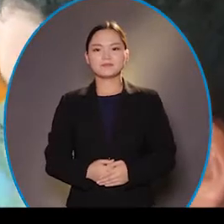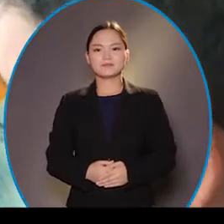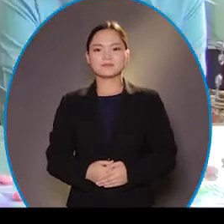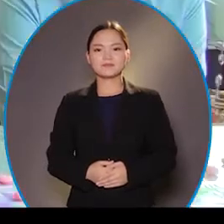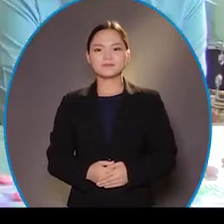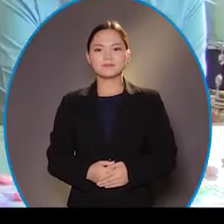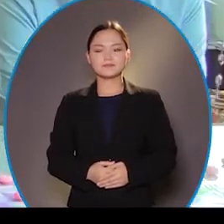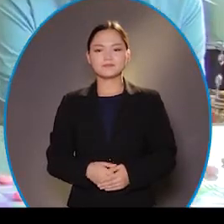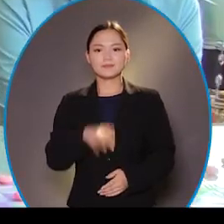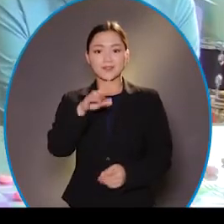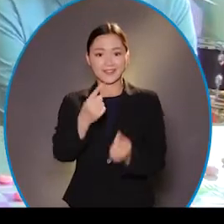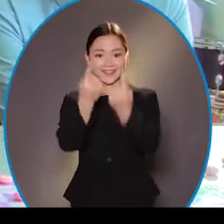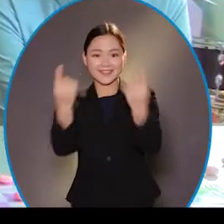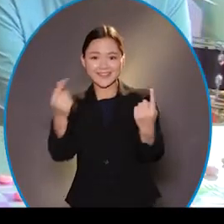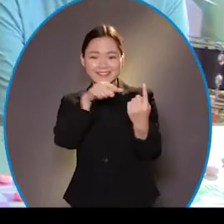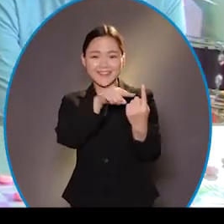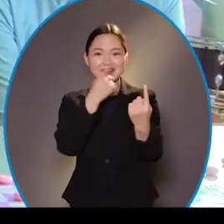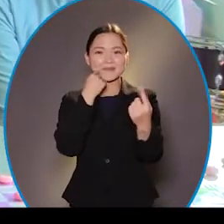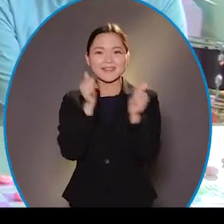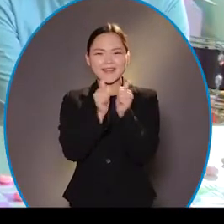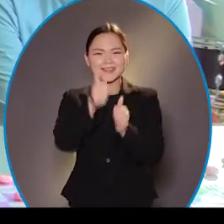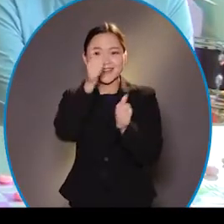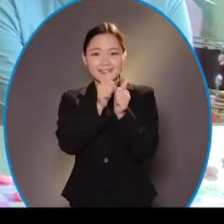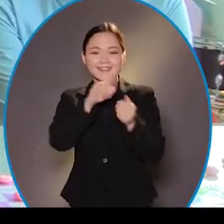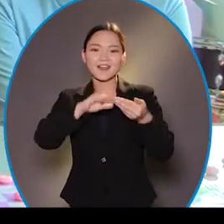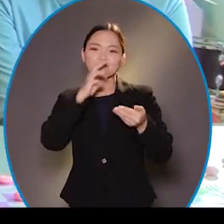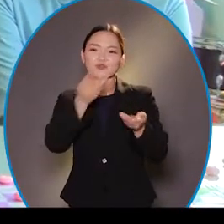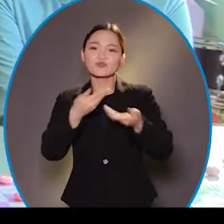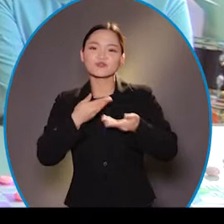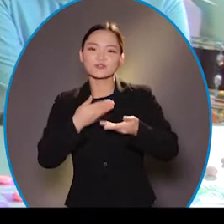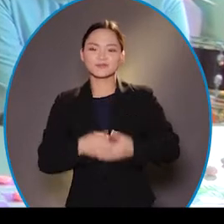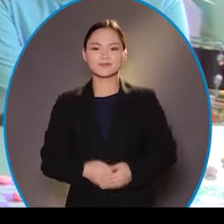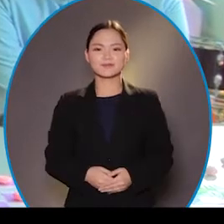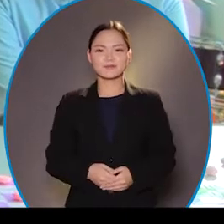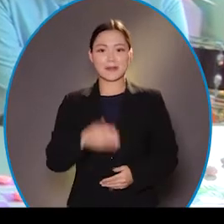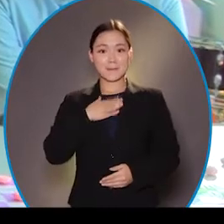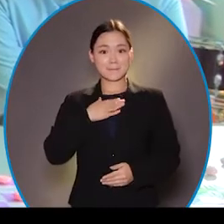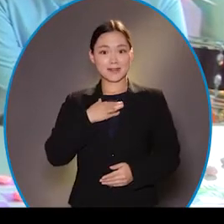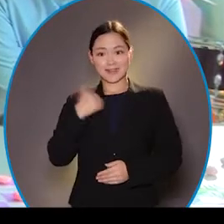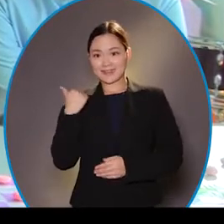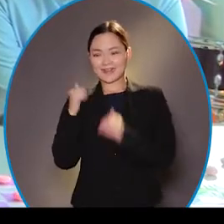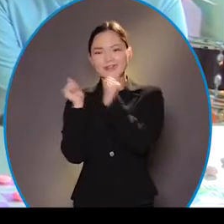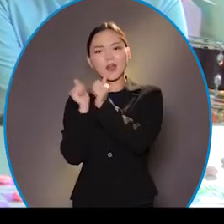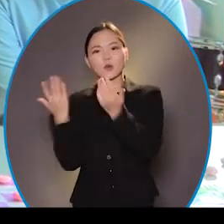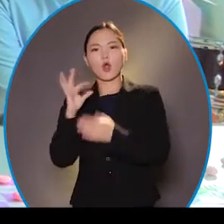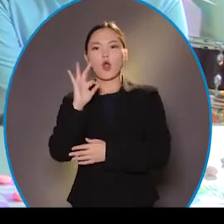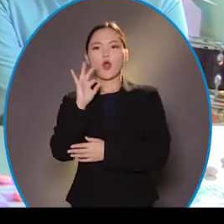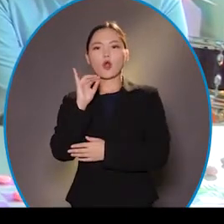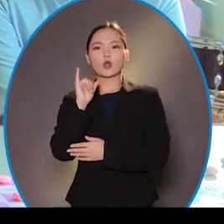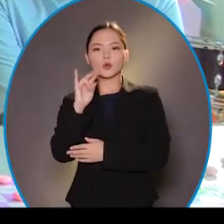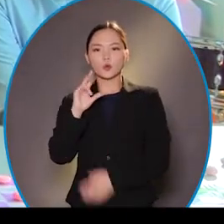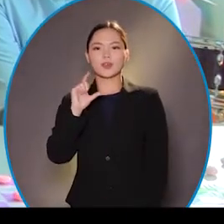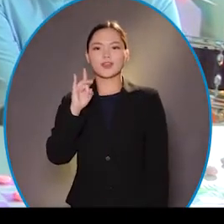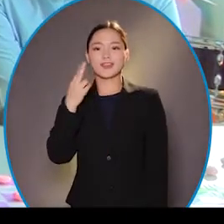Хоёр талдаа сууж байгаа өөрийнхөө хамгийн сайн 2 найзгаа танилцуулаад өгөөч. Манай нэг авидэн